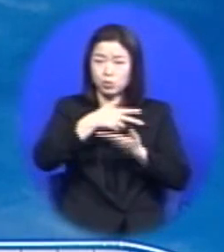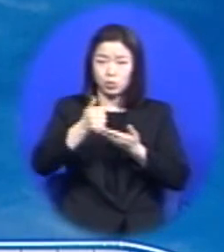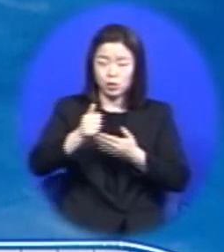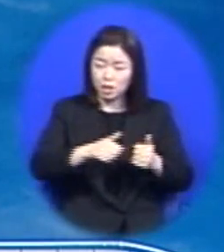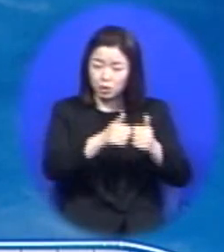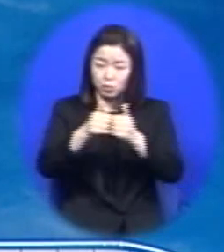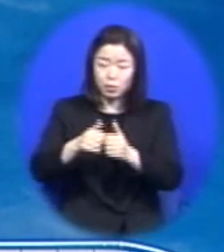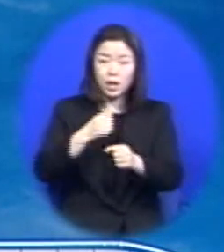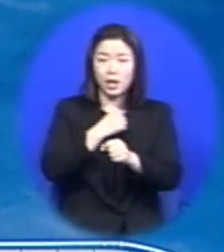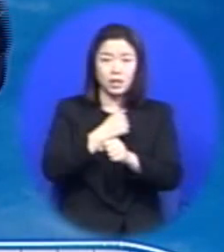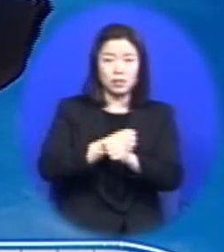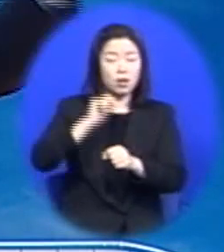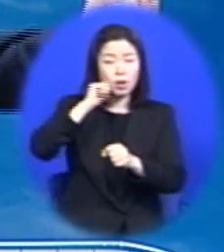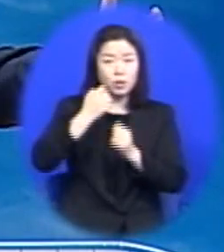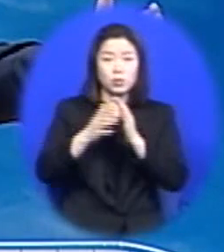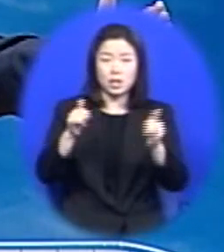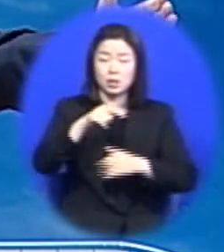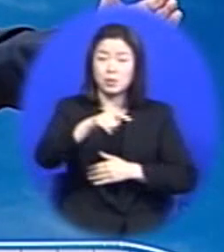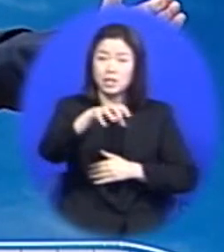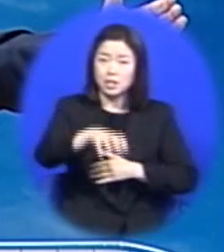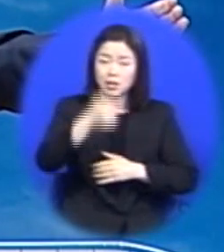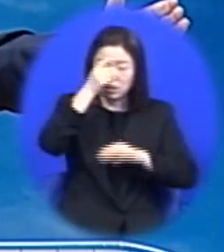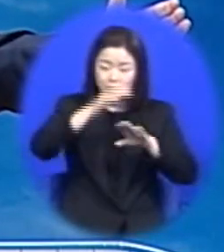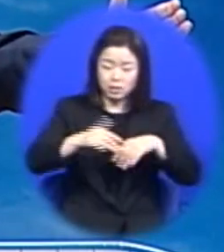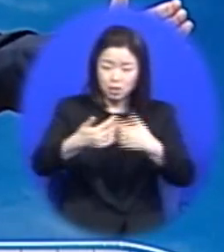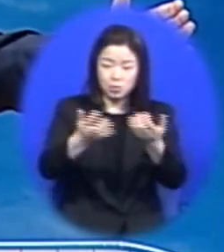못하시는 분들은 이런 예배당이 중요해요.